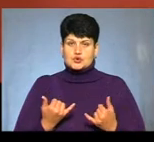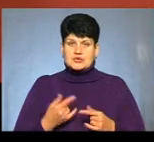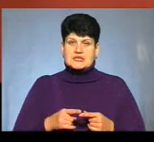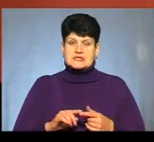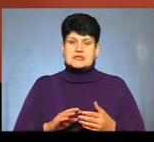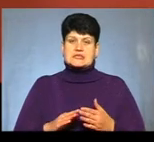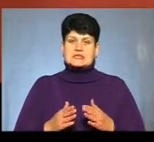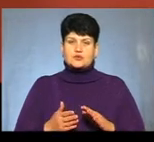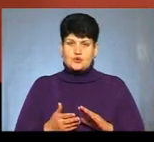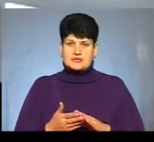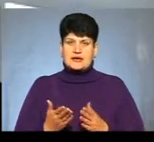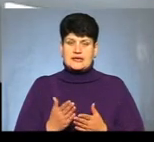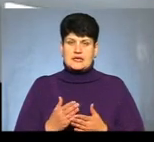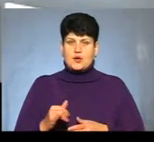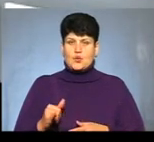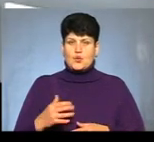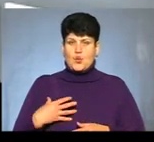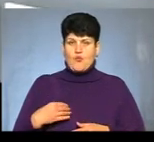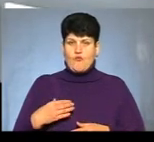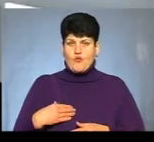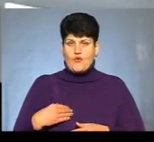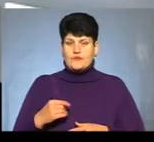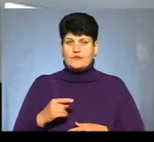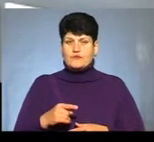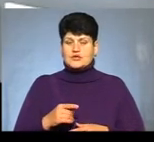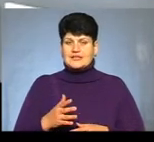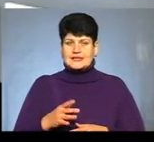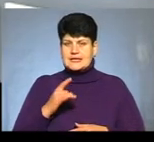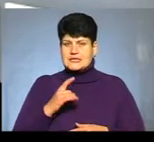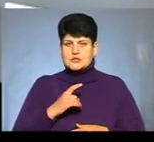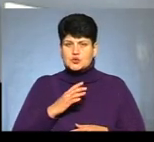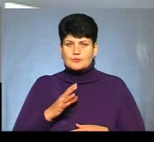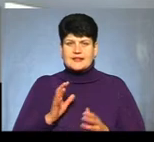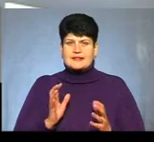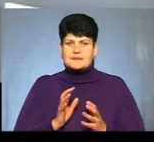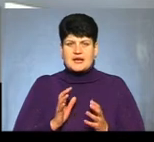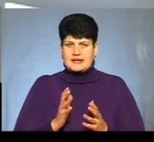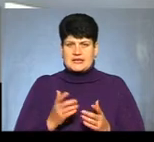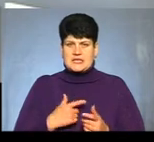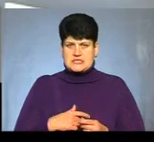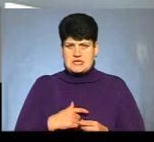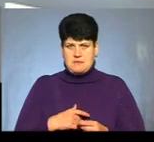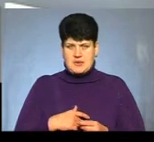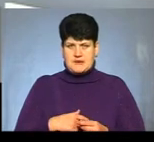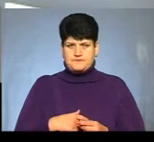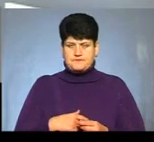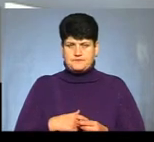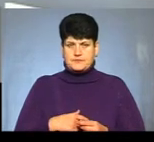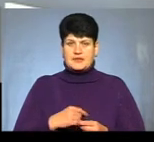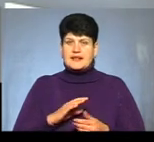що сьогодні ця ситуація, яка є у Львові, просто не вберегли